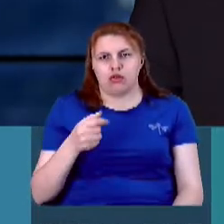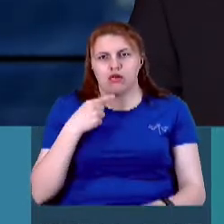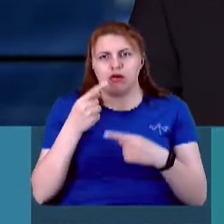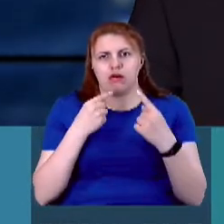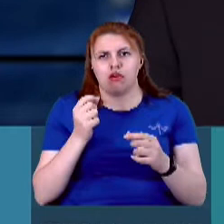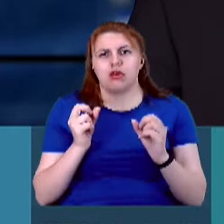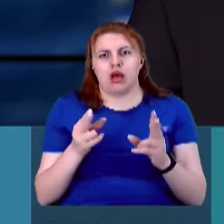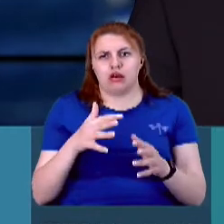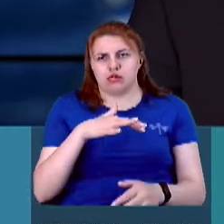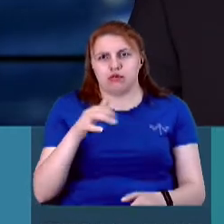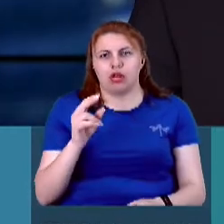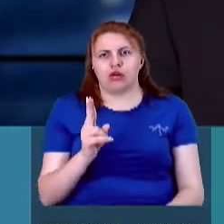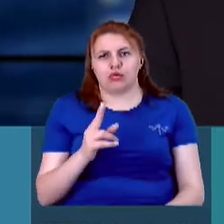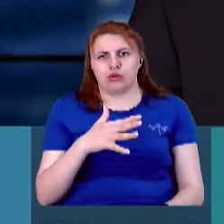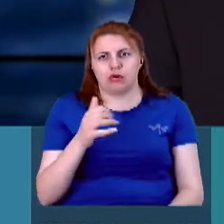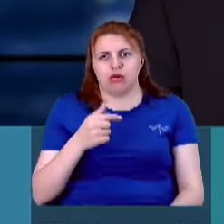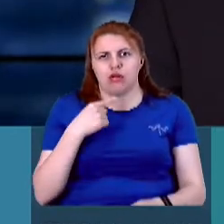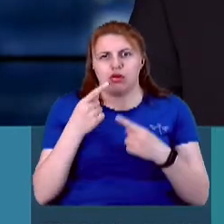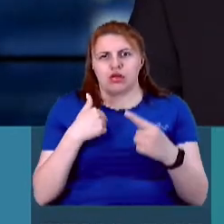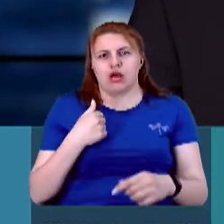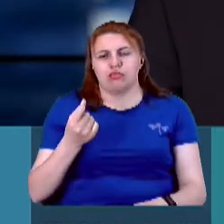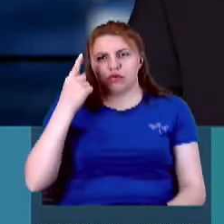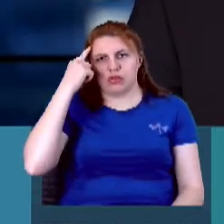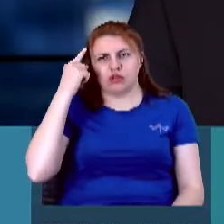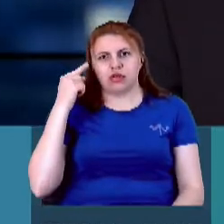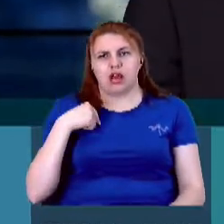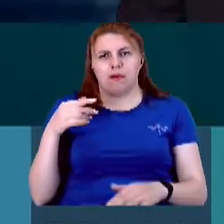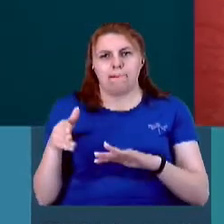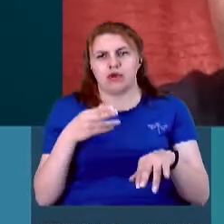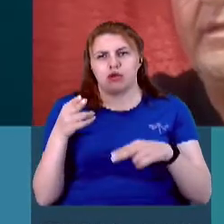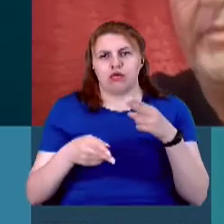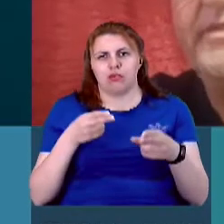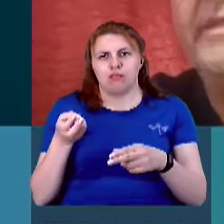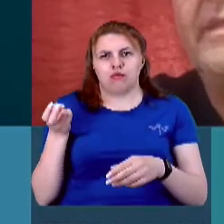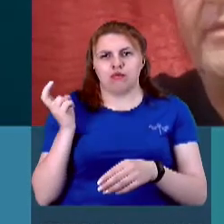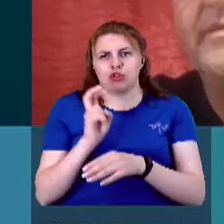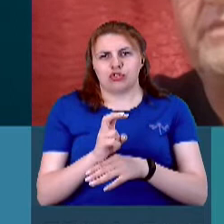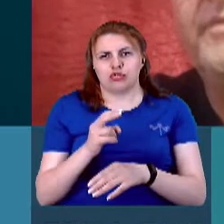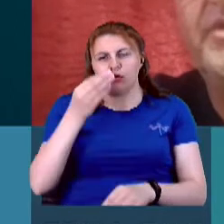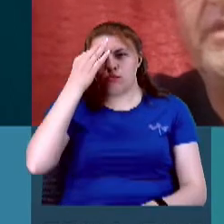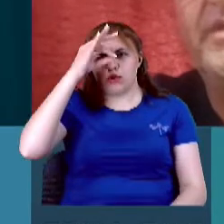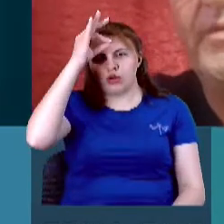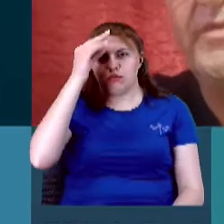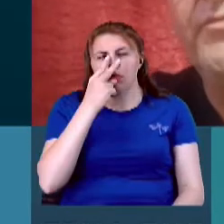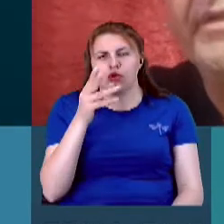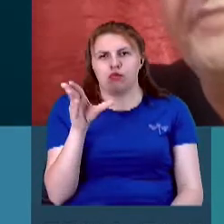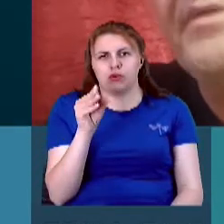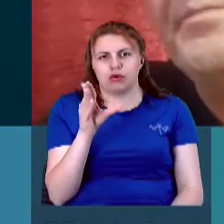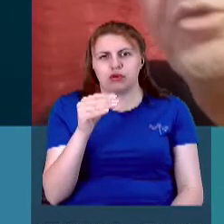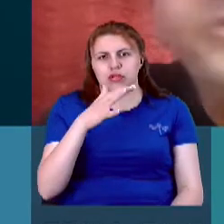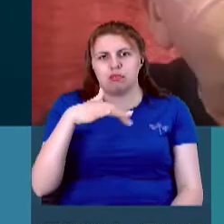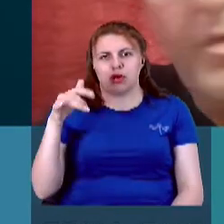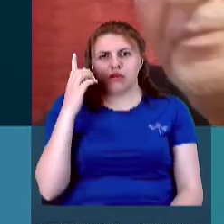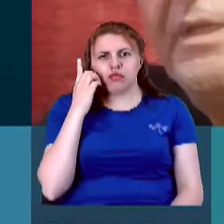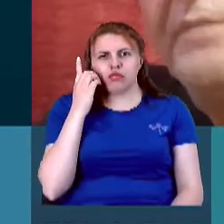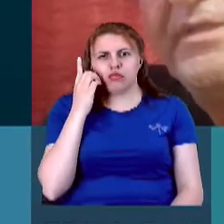забрав? Вона каже, я откуда знаю, я після операції, він прийшов до мене, поліцейський, показав посвідчення, забрав телефон. І він